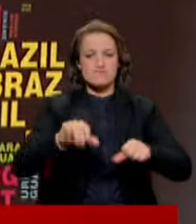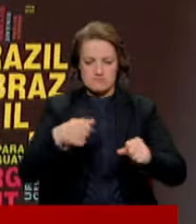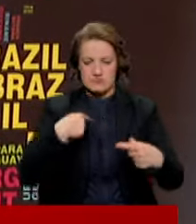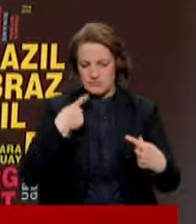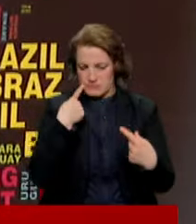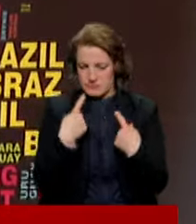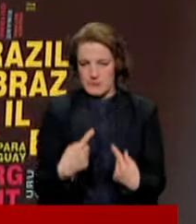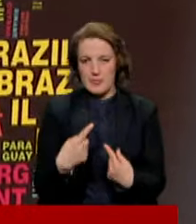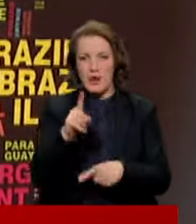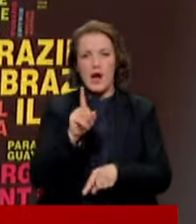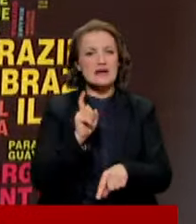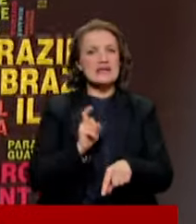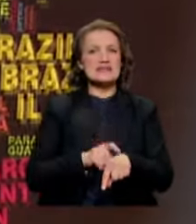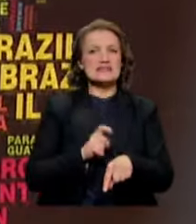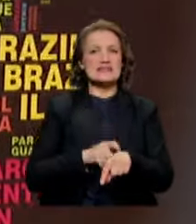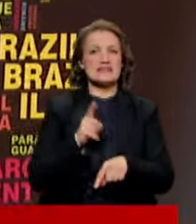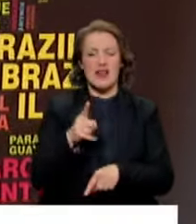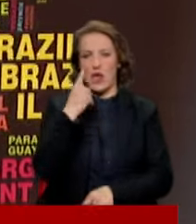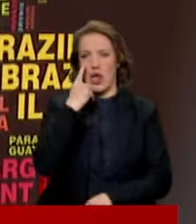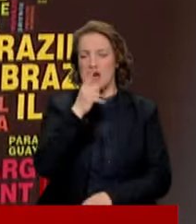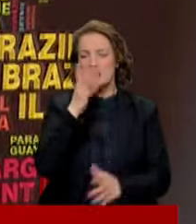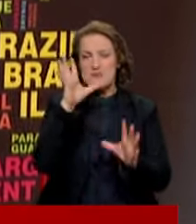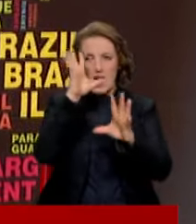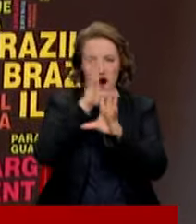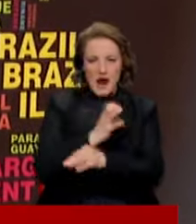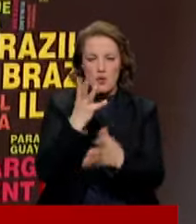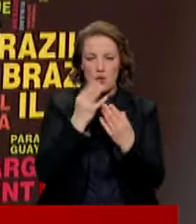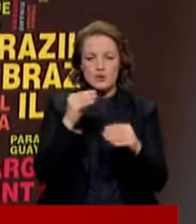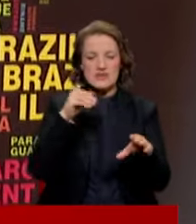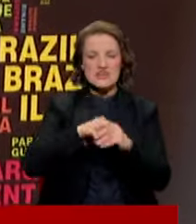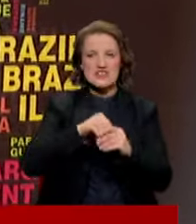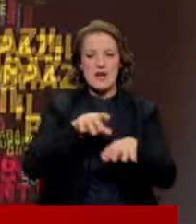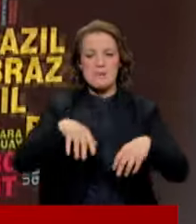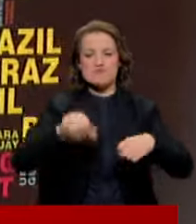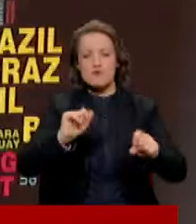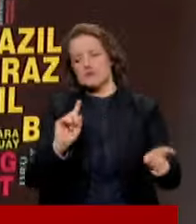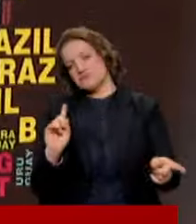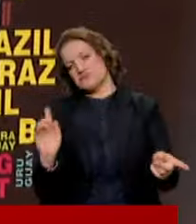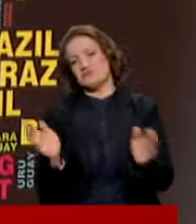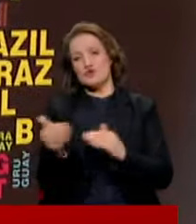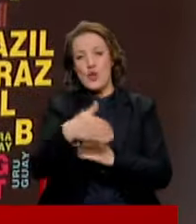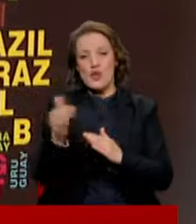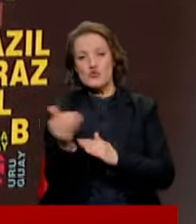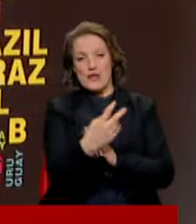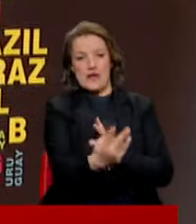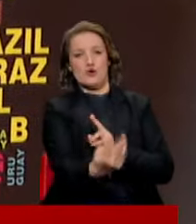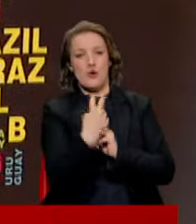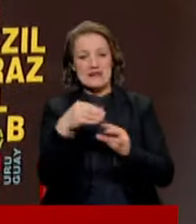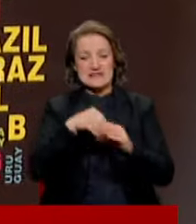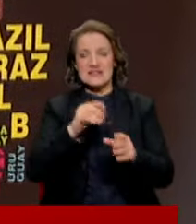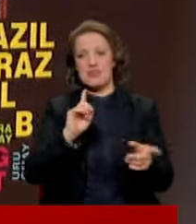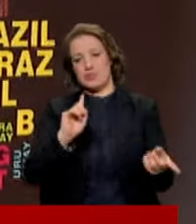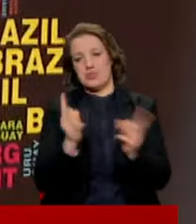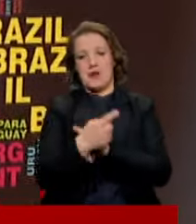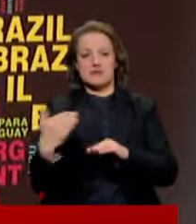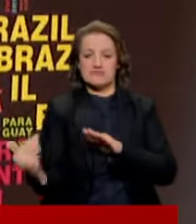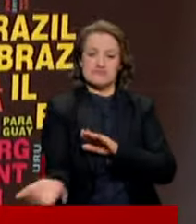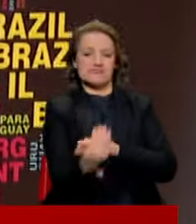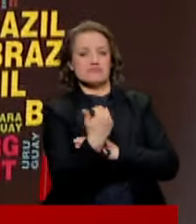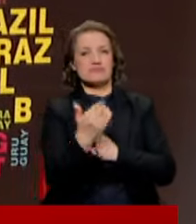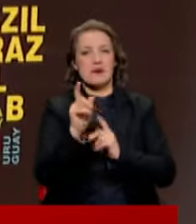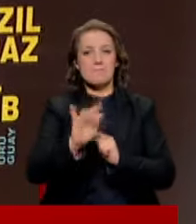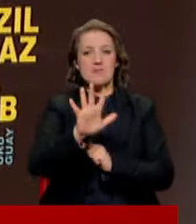ilgilenirken o sıra eniştemde karanlık olduğu için motoru ters yön çevirdi. Virajdan dönenler bizi fark etsin diye.